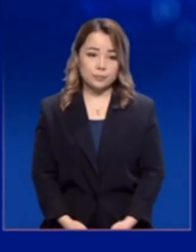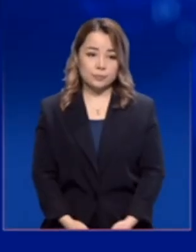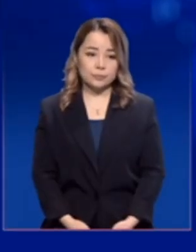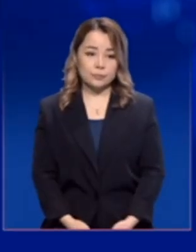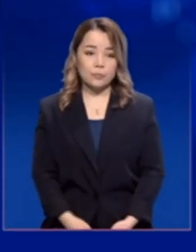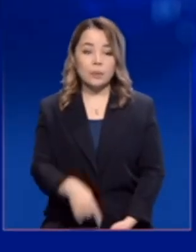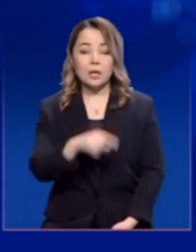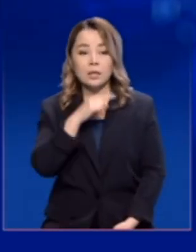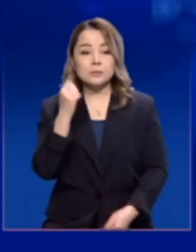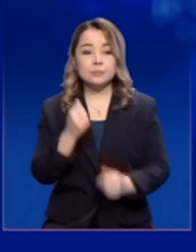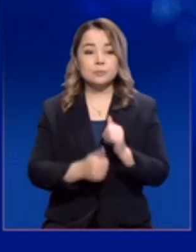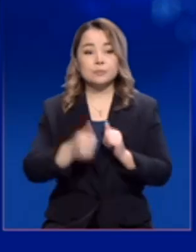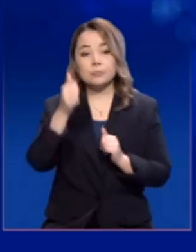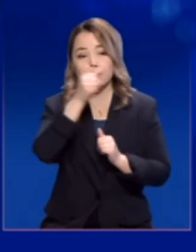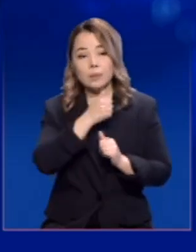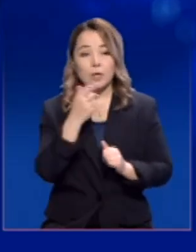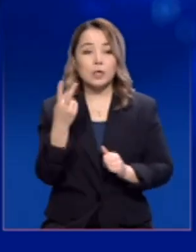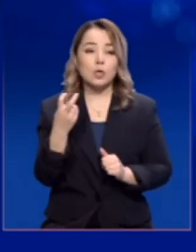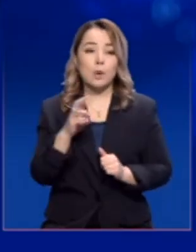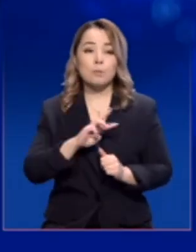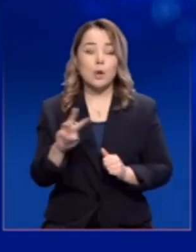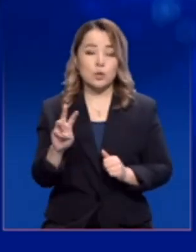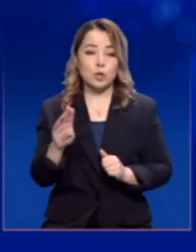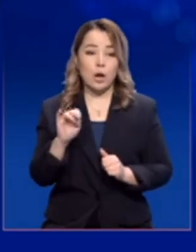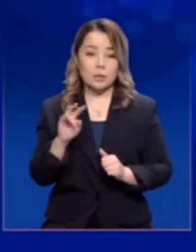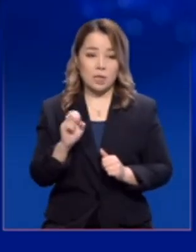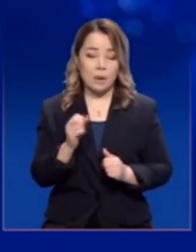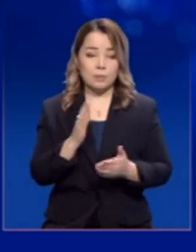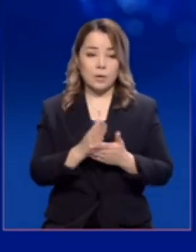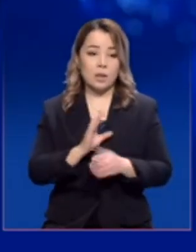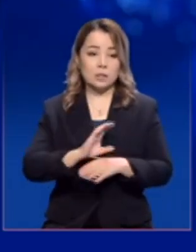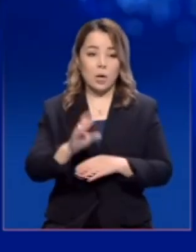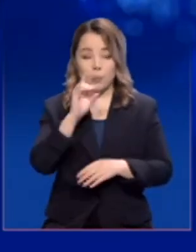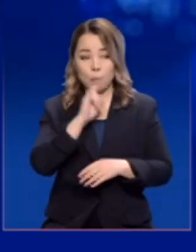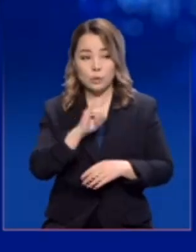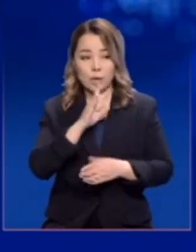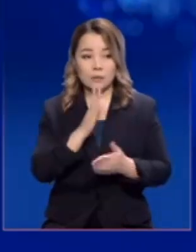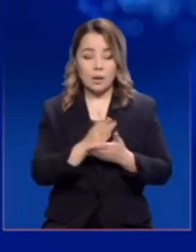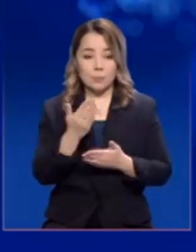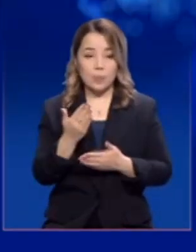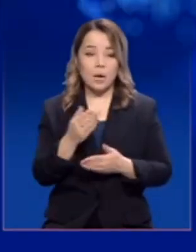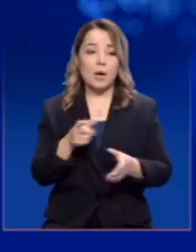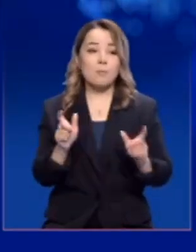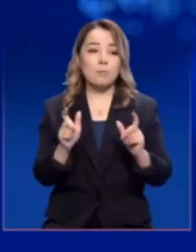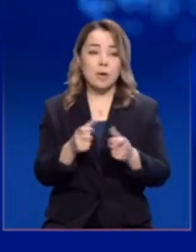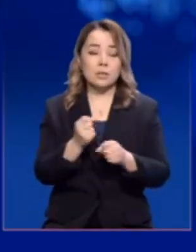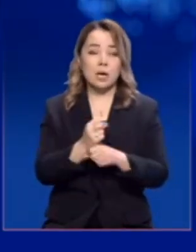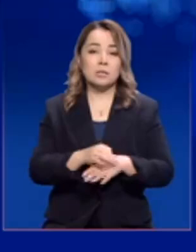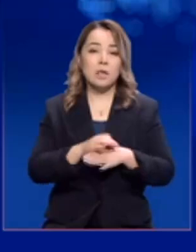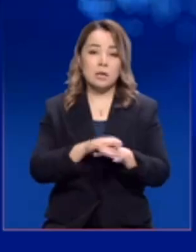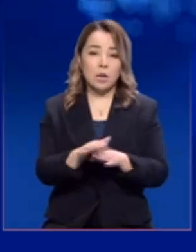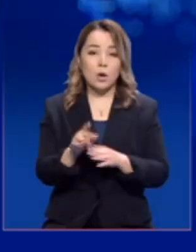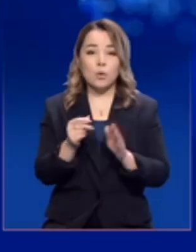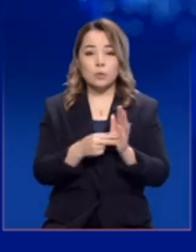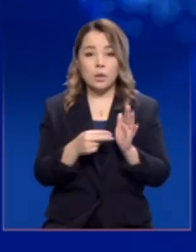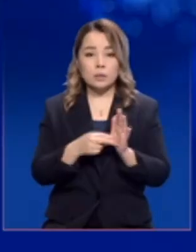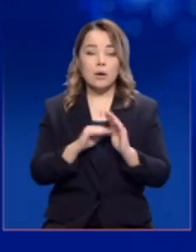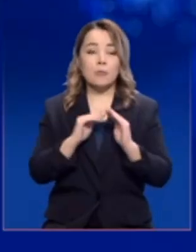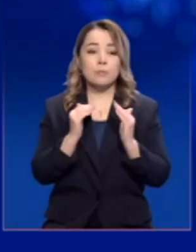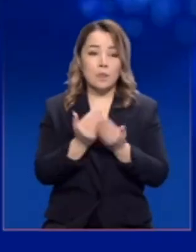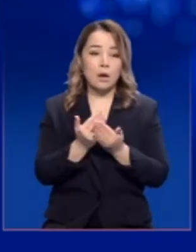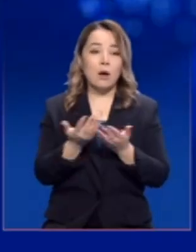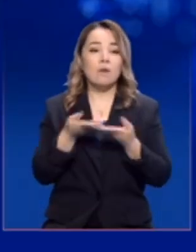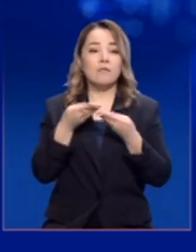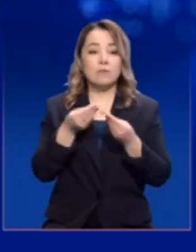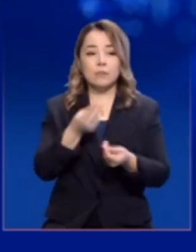Индира, Ресей жыл сайын 200 миллион тонна мұнай өндіретін. Еуроодақ мұнайға эмбарго салып, шектігін енгізгені енді қалай әсер етіп